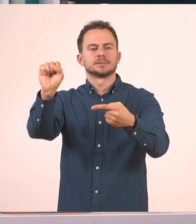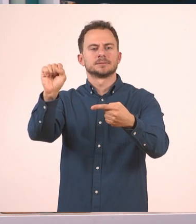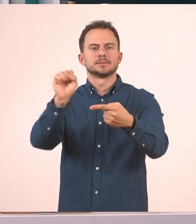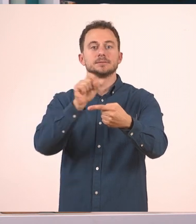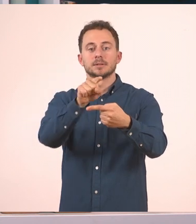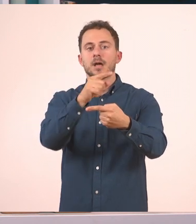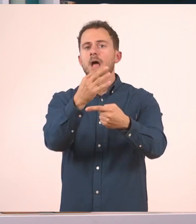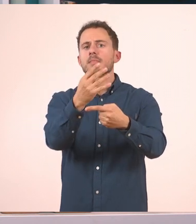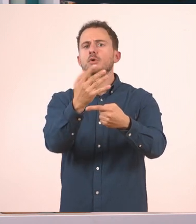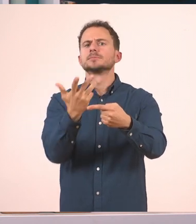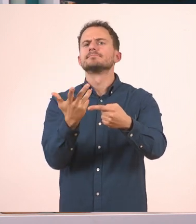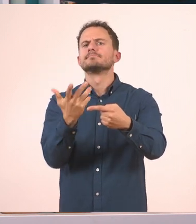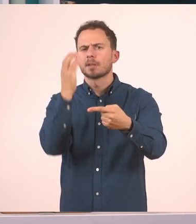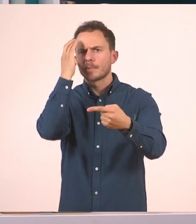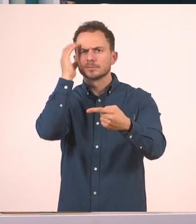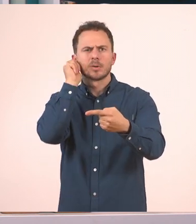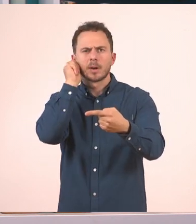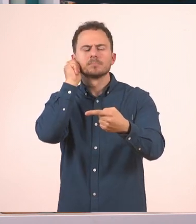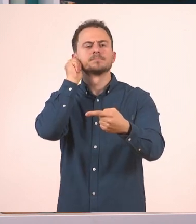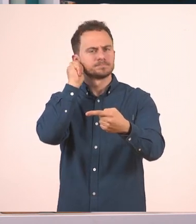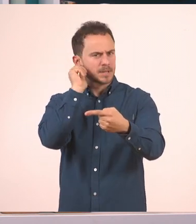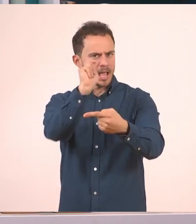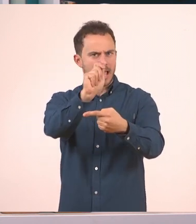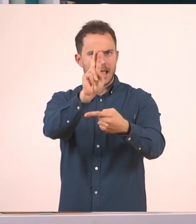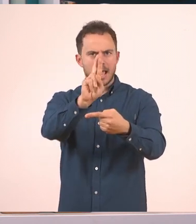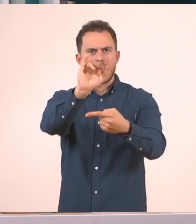Και ο πάνω αριθμός είναι ο αριθμητής.